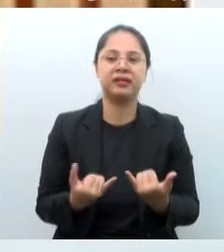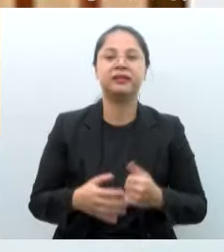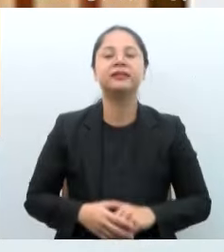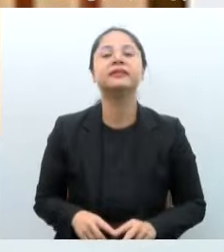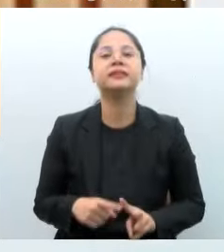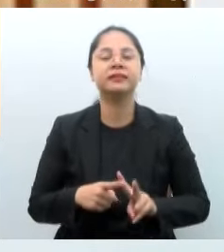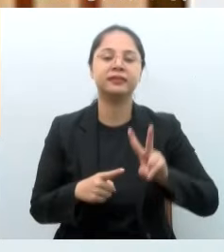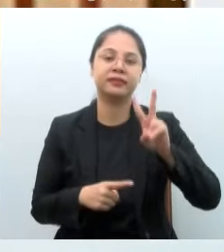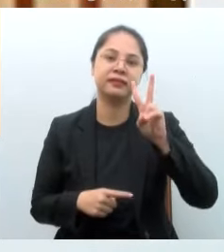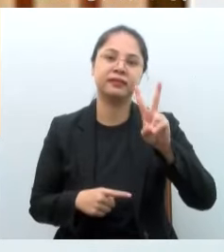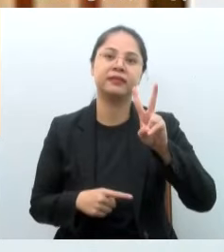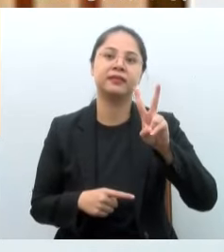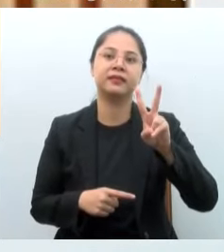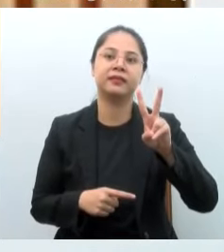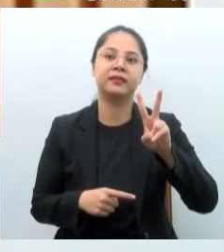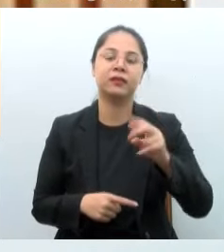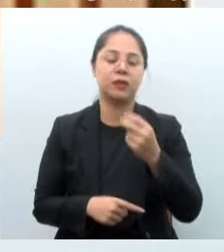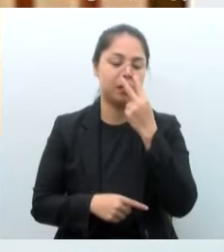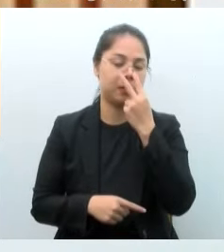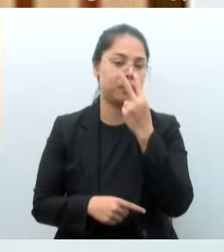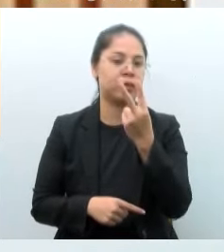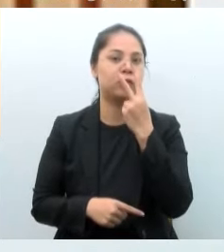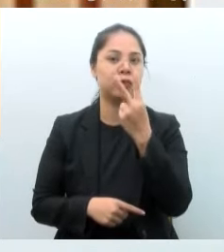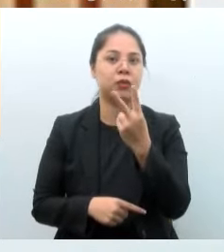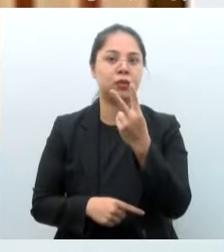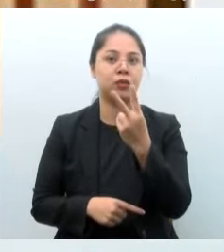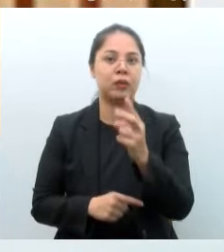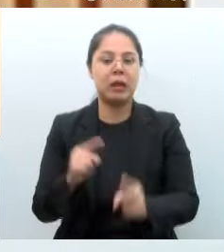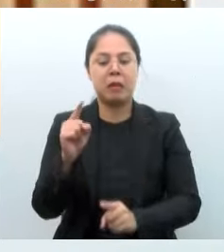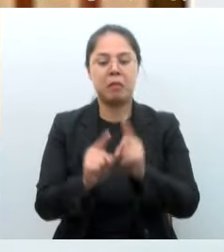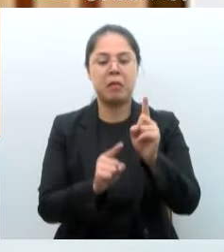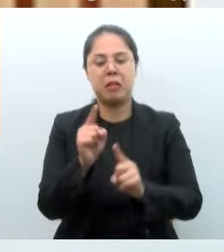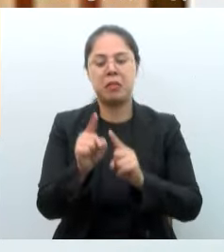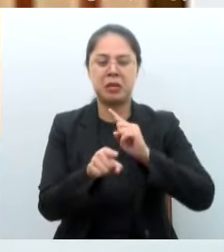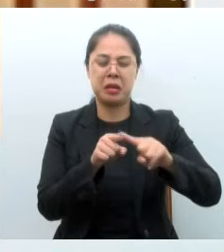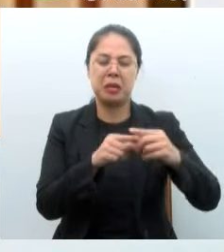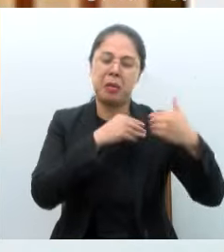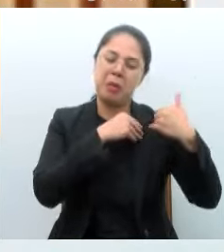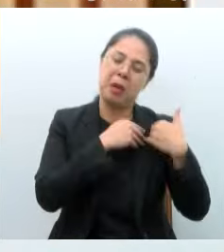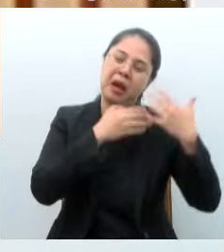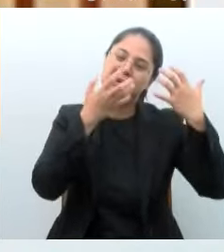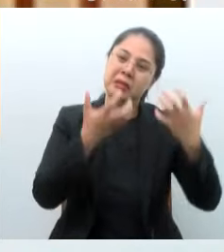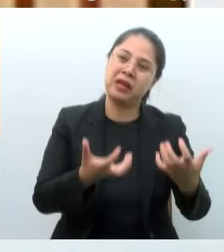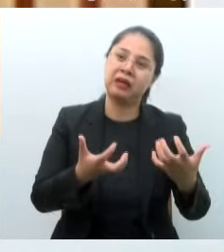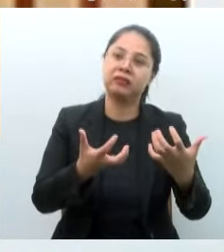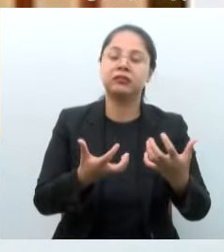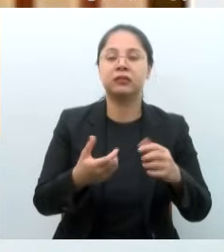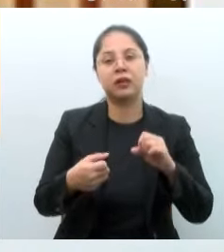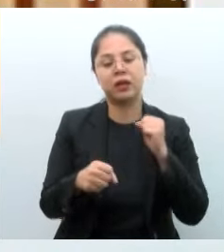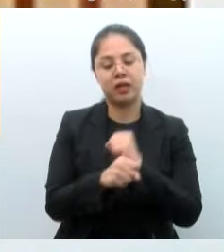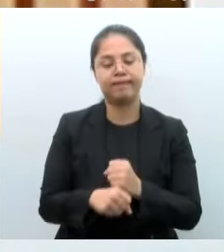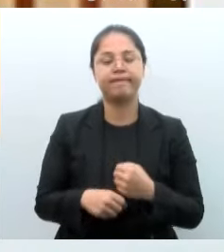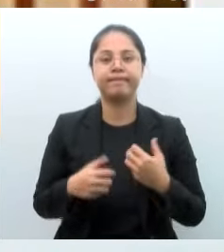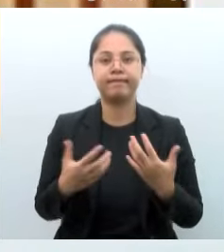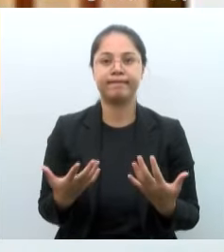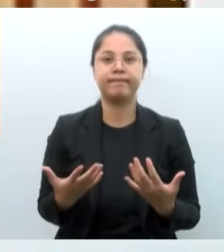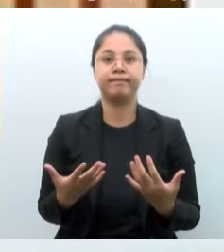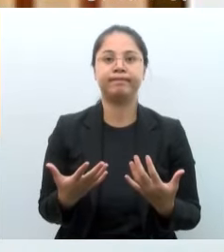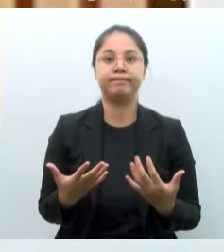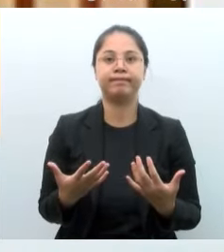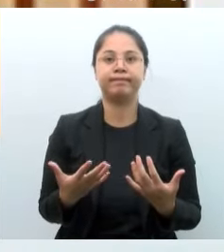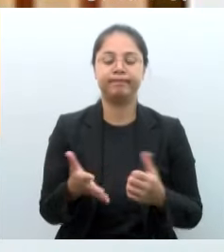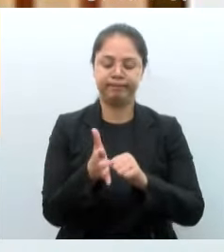องก็คือไปดูว่าเมื่อมีภาระเยอะแล้วเนี่ยเราจะมีรูปแบบแนวทางอย่างไรใน